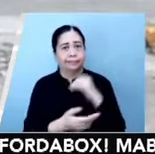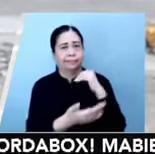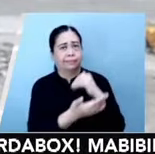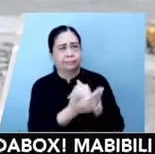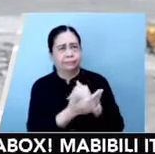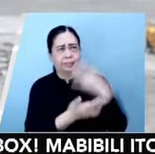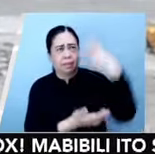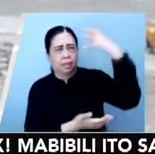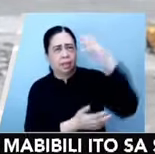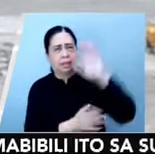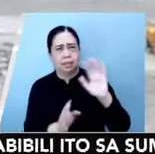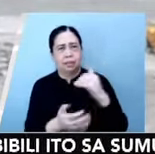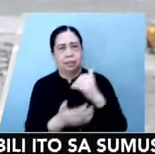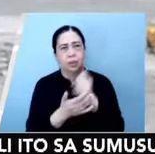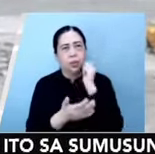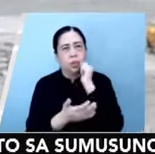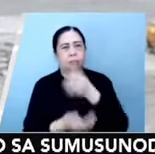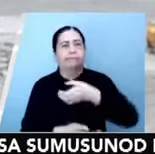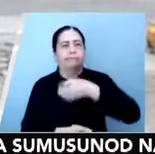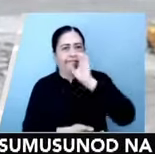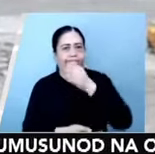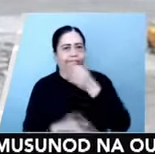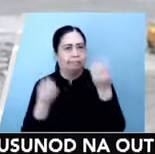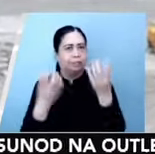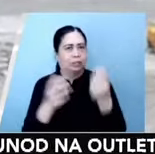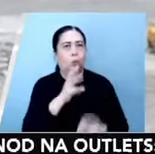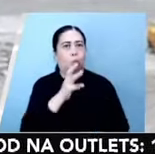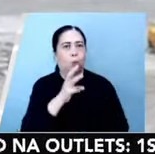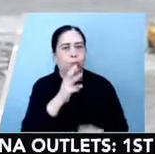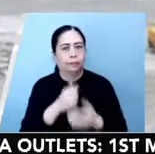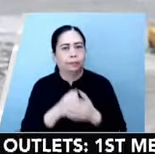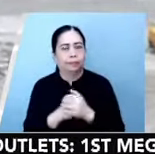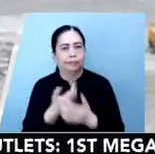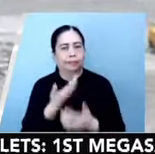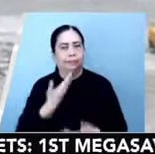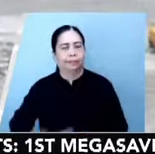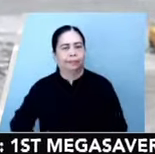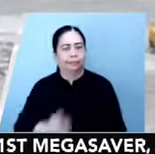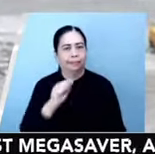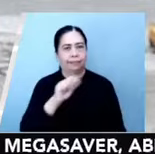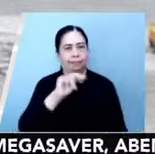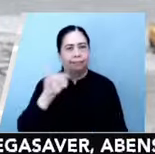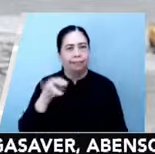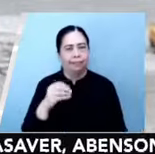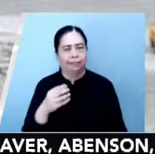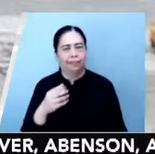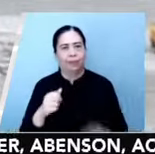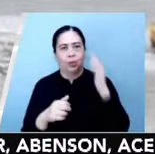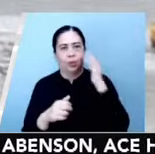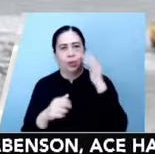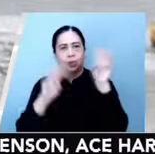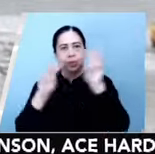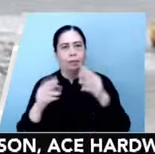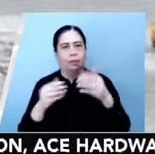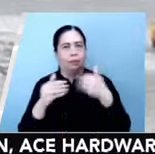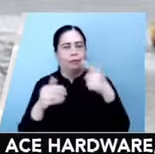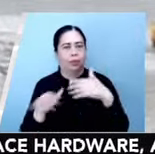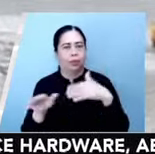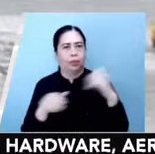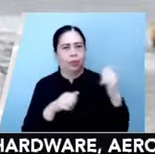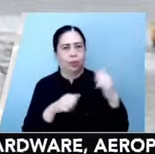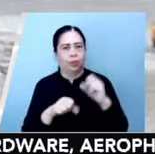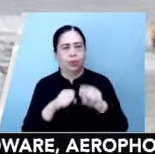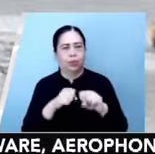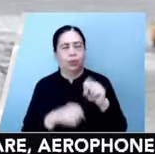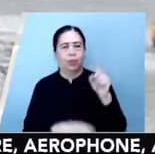at lagi po tayong uminom ng maraming tubig. Ako po si Anzo Pertiera. Know the weather before you go. Para mag